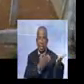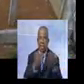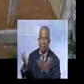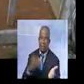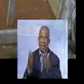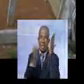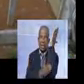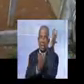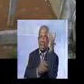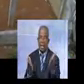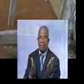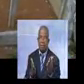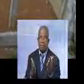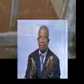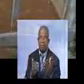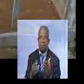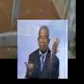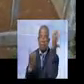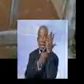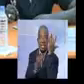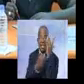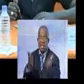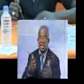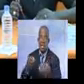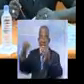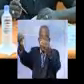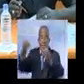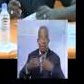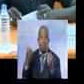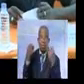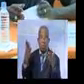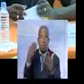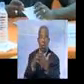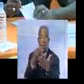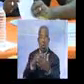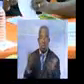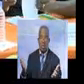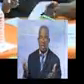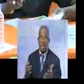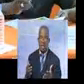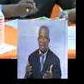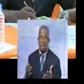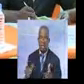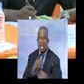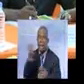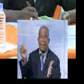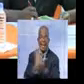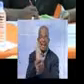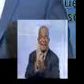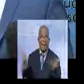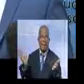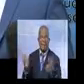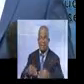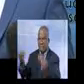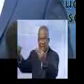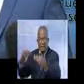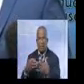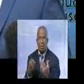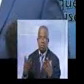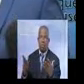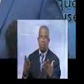sont en jachère, comme la cité policière de Yopougon. Pour l'ANRNP, il est temps de tirer cette situation au clair. Mieux